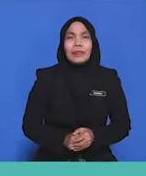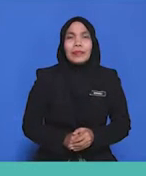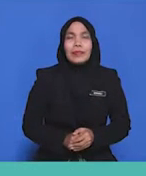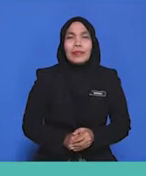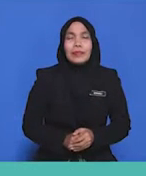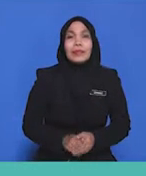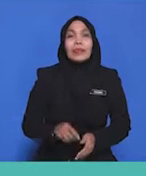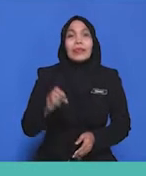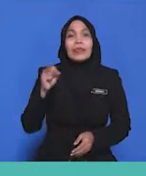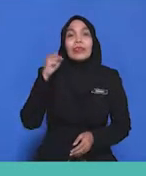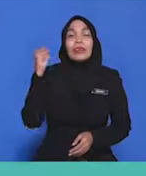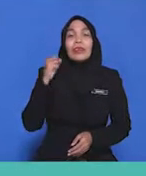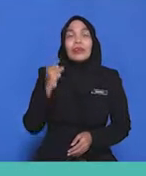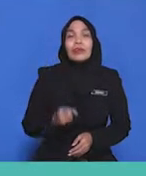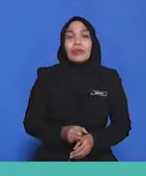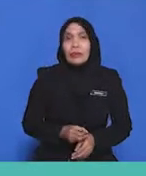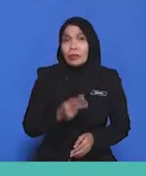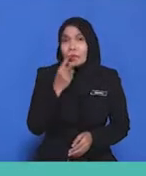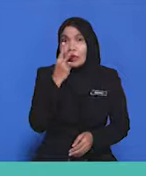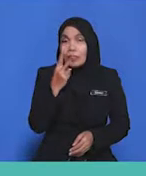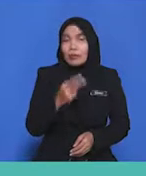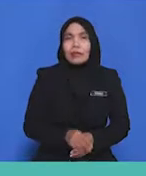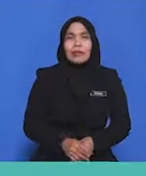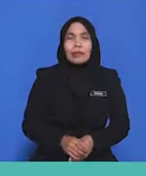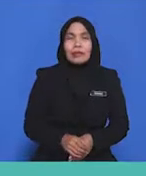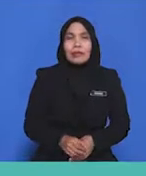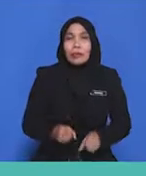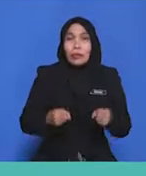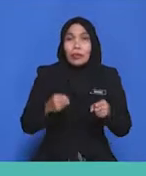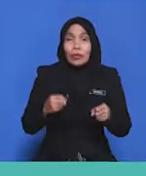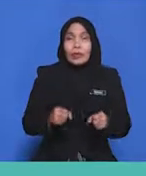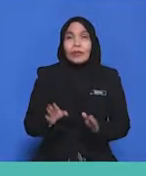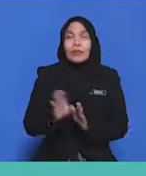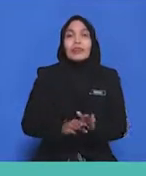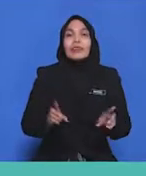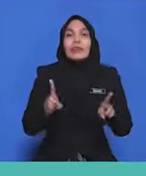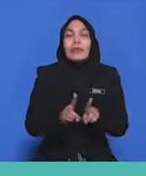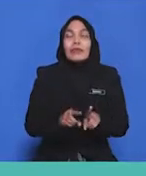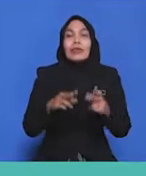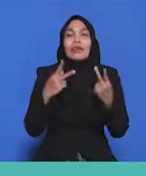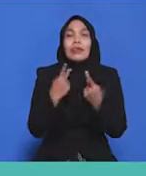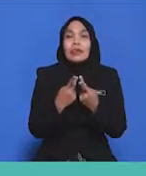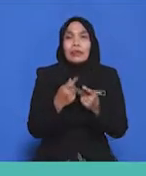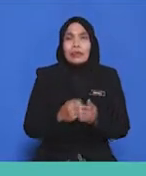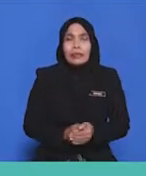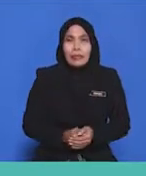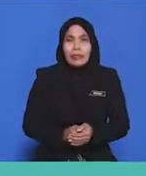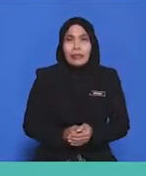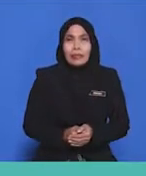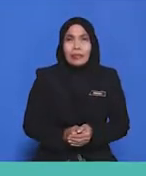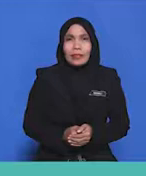Kekerapan menonton rancangan sukan bersama keluarga, ekspektasi keluarga terhadap pencapaian anak-anak dalam bidang